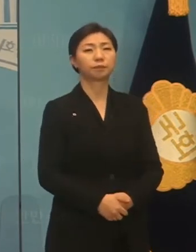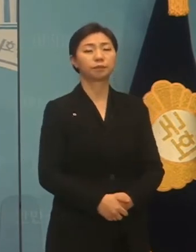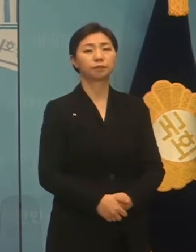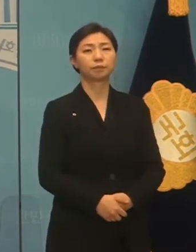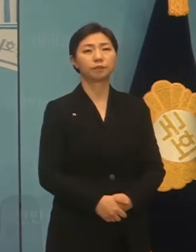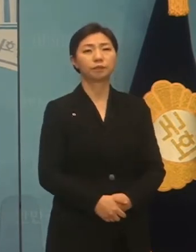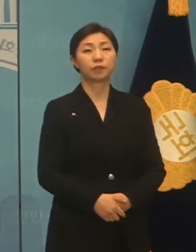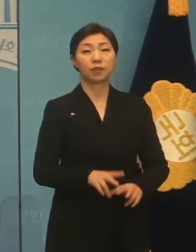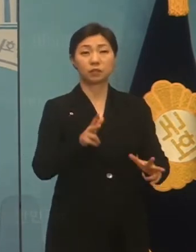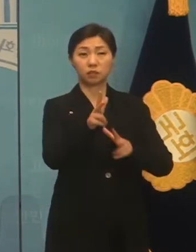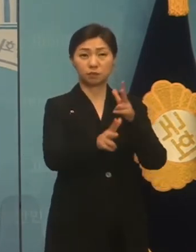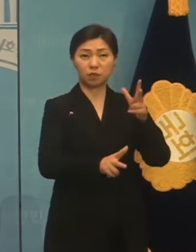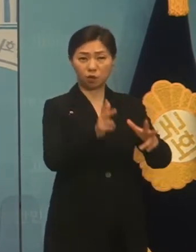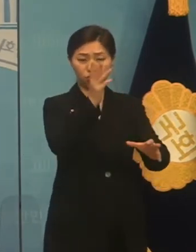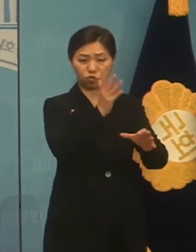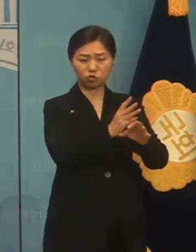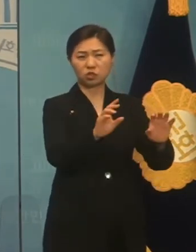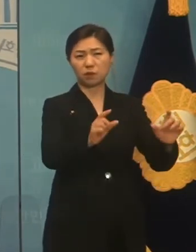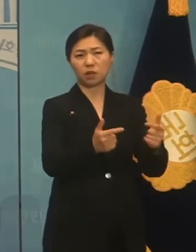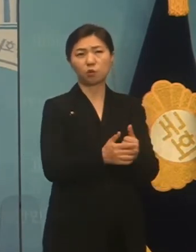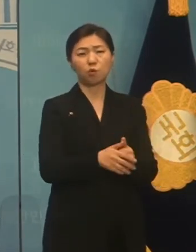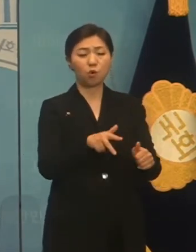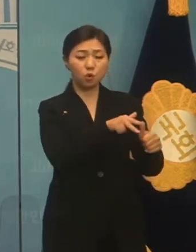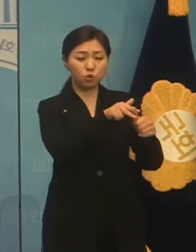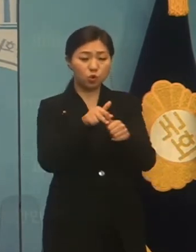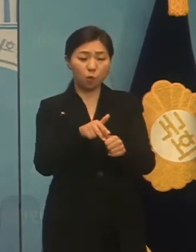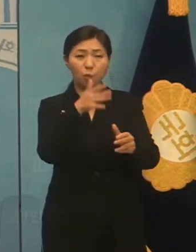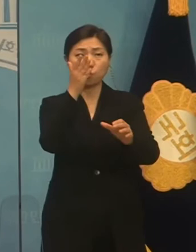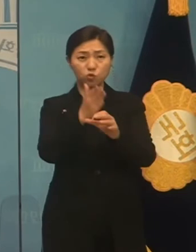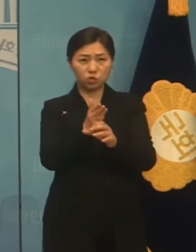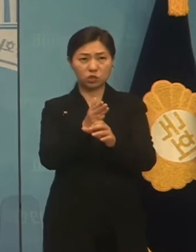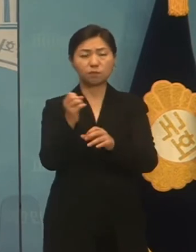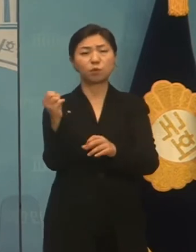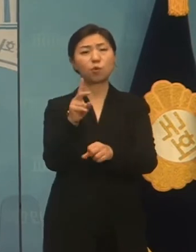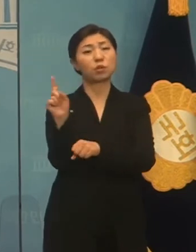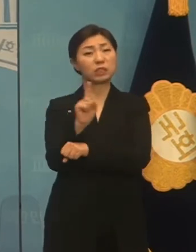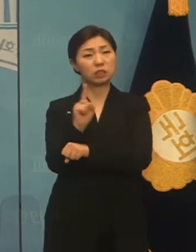지금은 산판을 넘어 정보화, 디지털화,